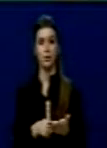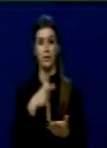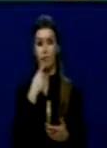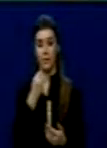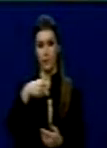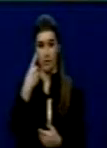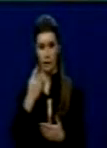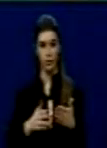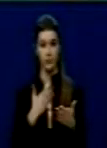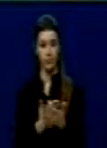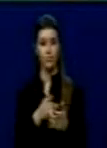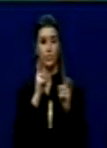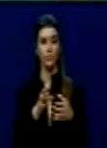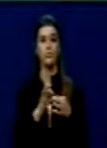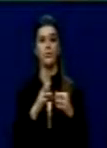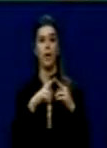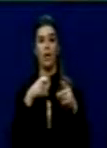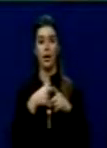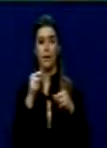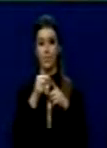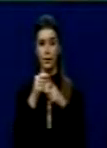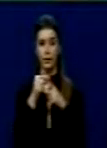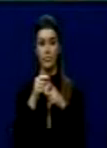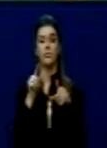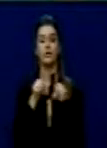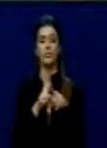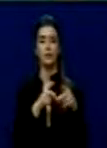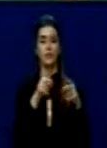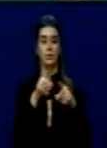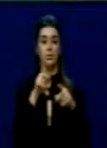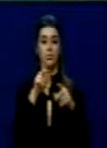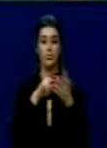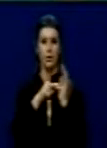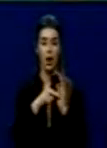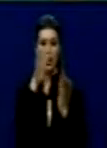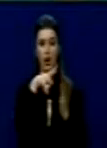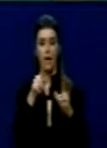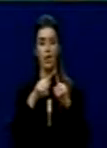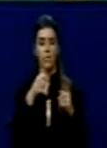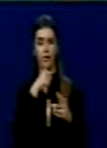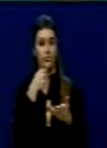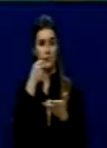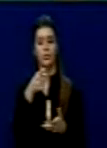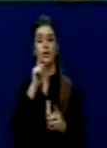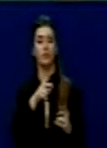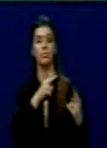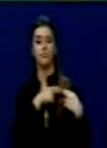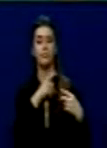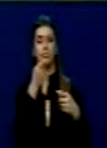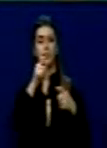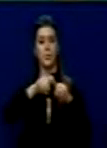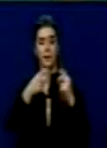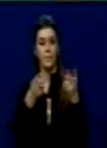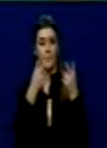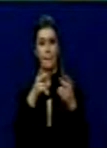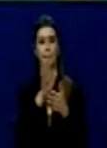parë thuhet, obligohet Agjencioni Kosovar I Privatizimit që në kuadër të kornizës ligjore dhe fondit për ndërmarrjet e kontestuar të zotojë fondet e nevojshme për